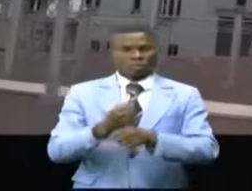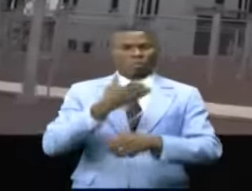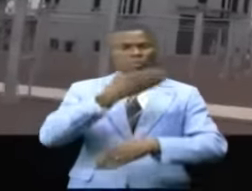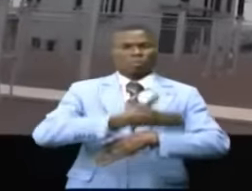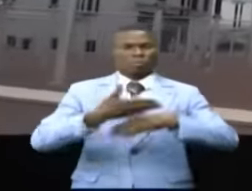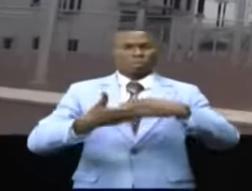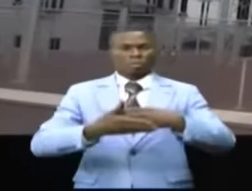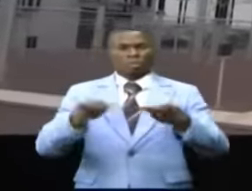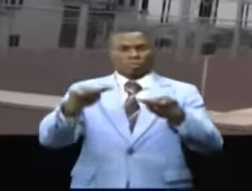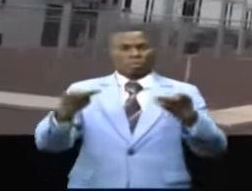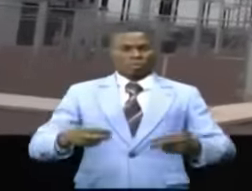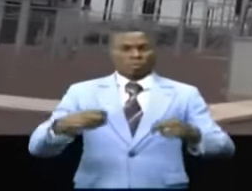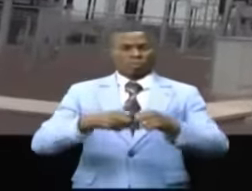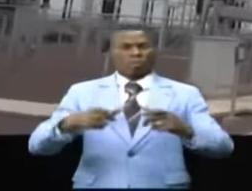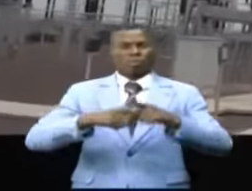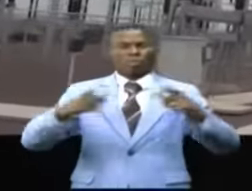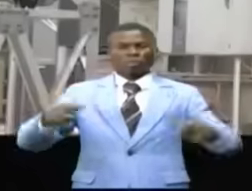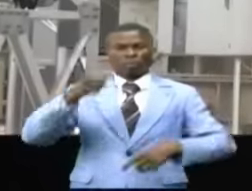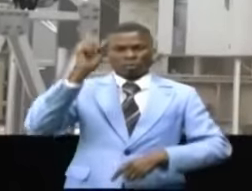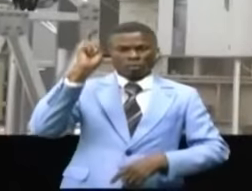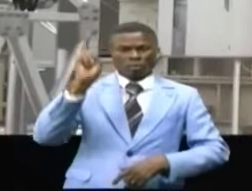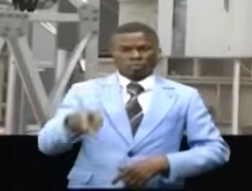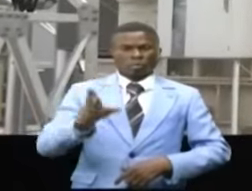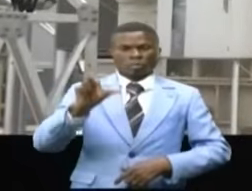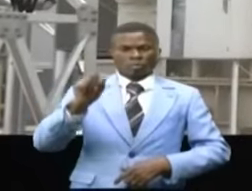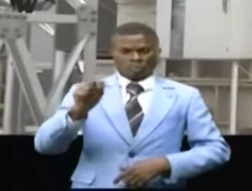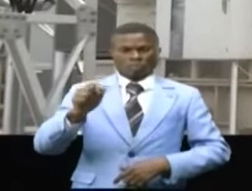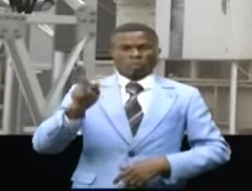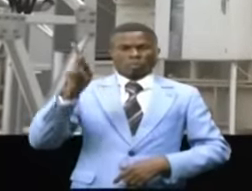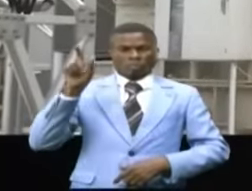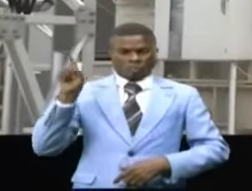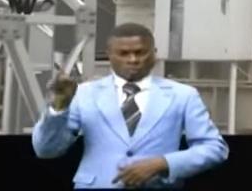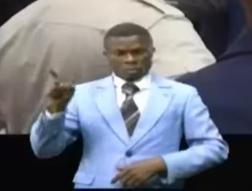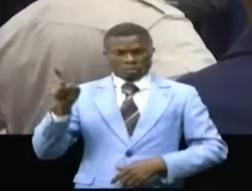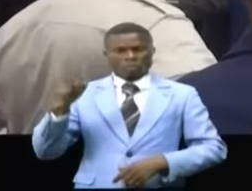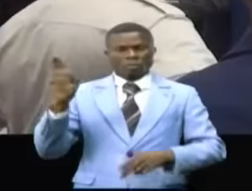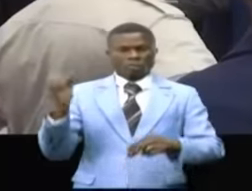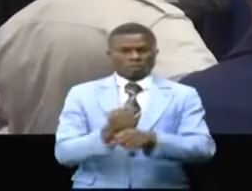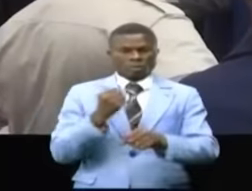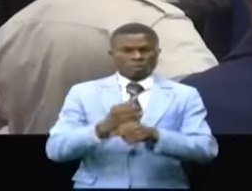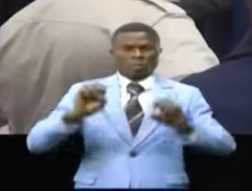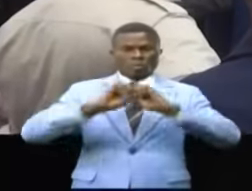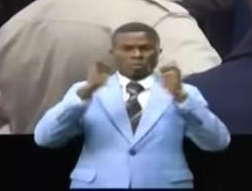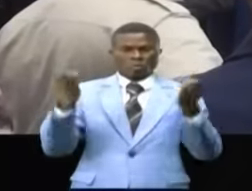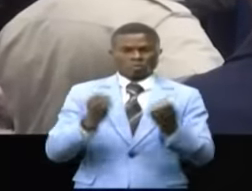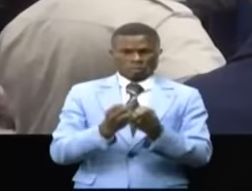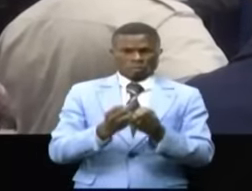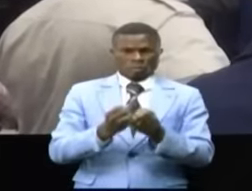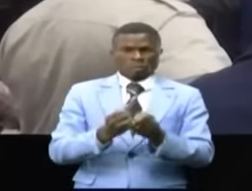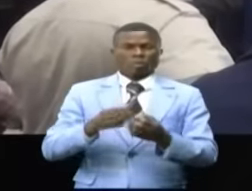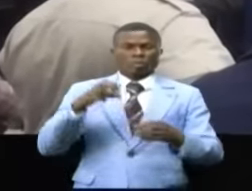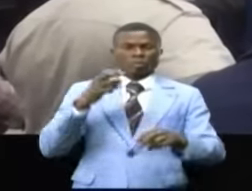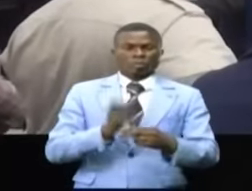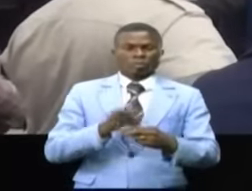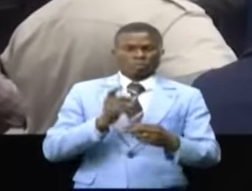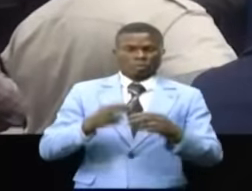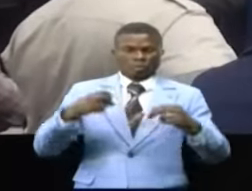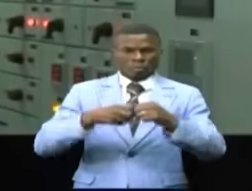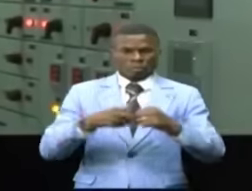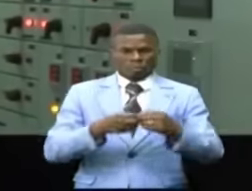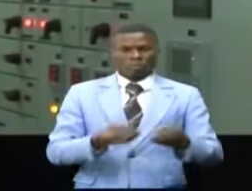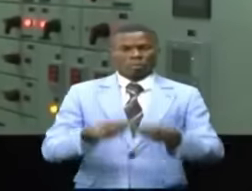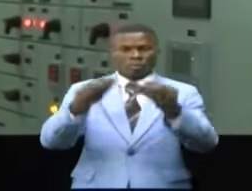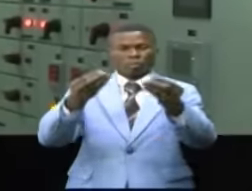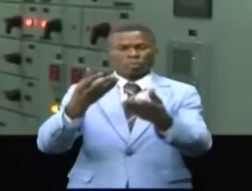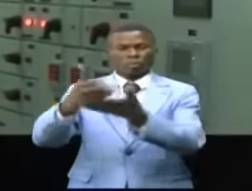construction du poste haute tension 220 kV de Kintsuka, exécutés par la société Shanghai Electric, devront conduire